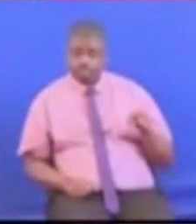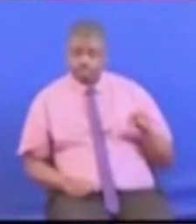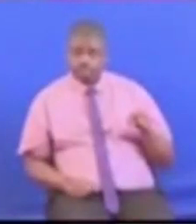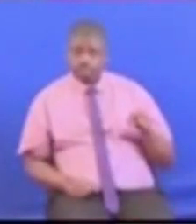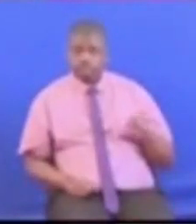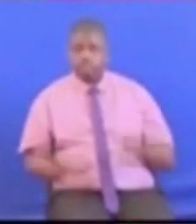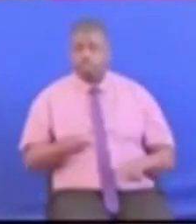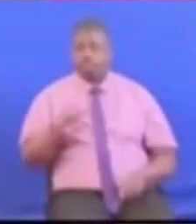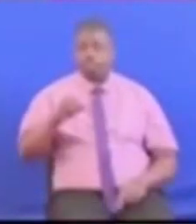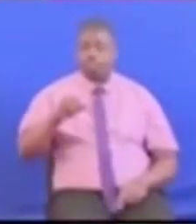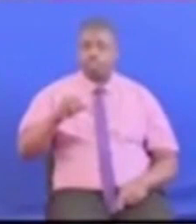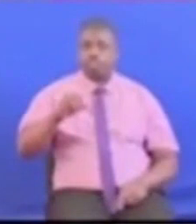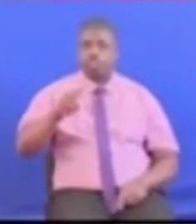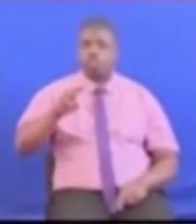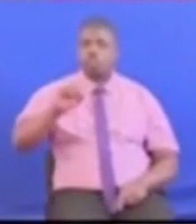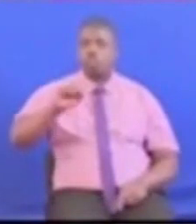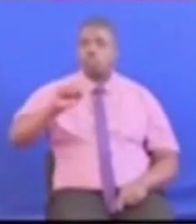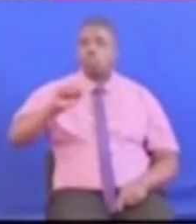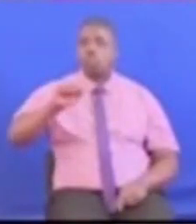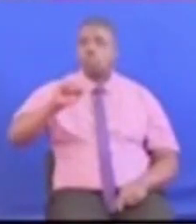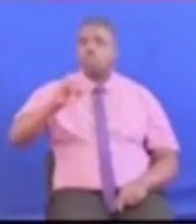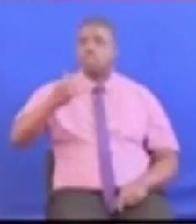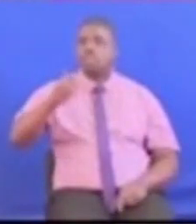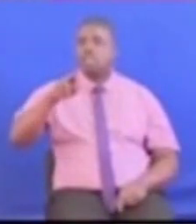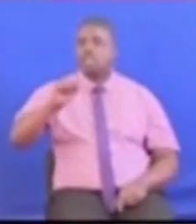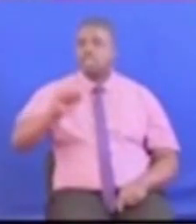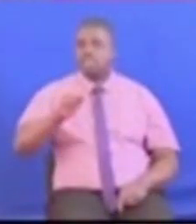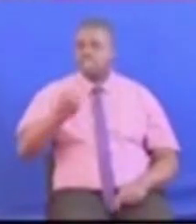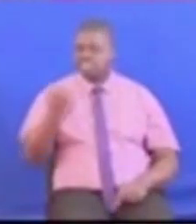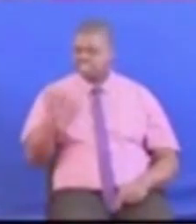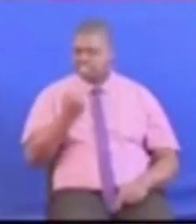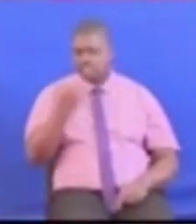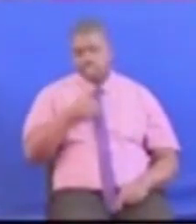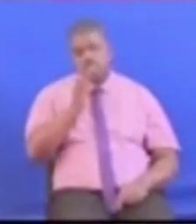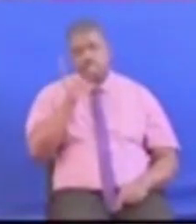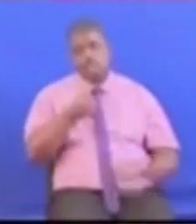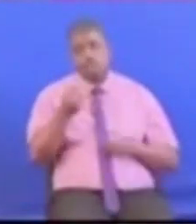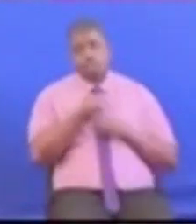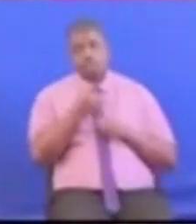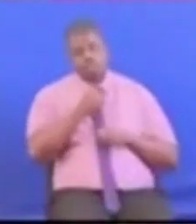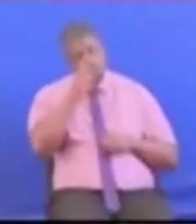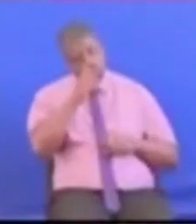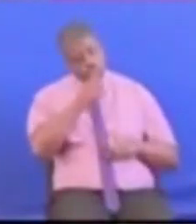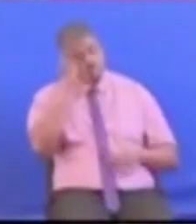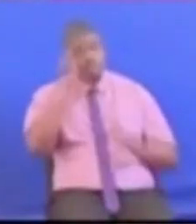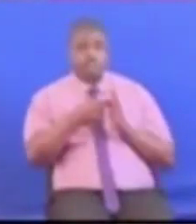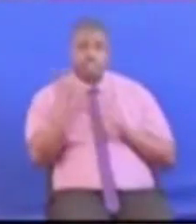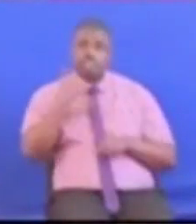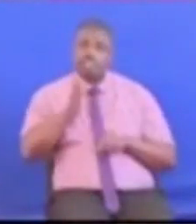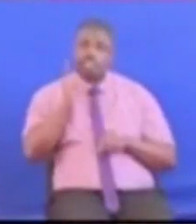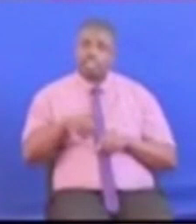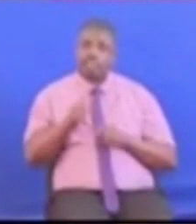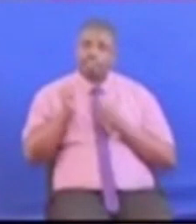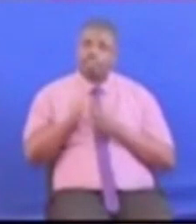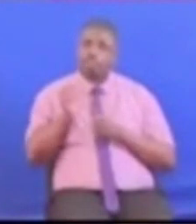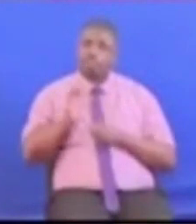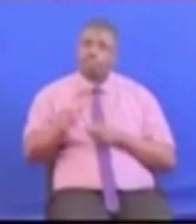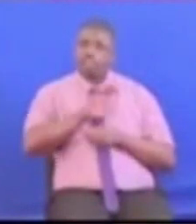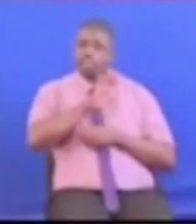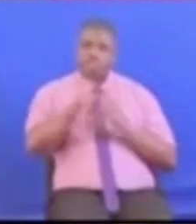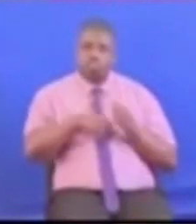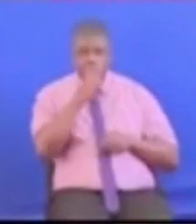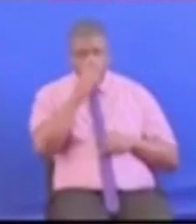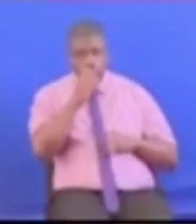Mwikwabe Waitara kwamba kuna shida kwa serikali kufanya uchunguzi, inamaanisha kwamba serikali na vyombo vyake vyote